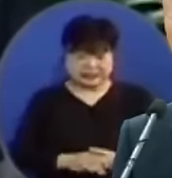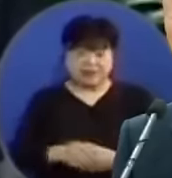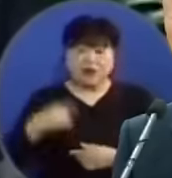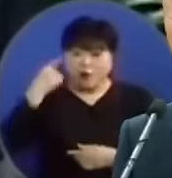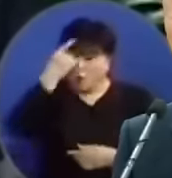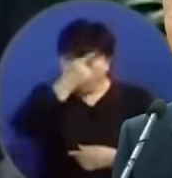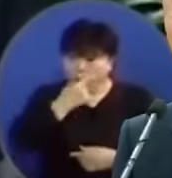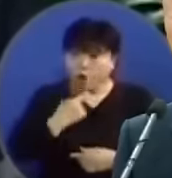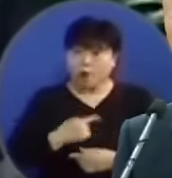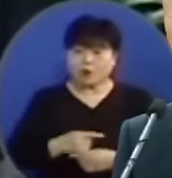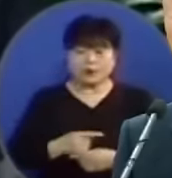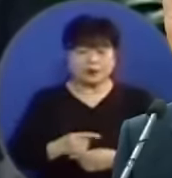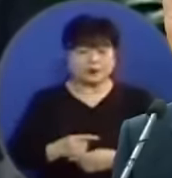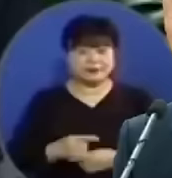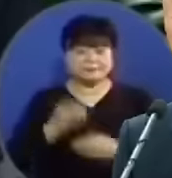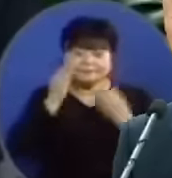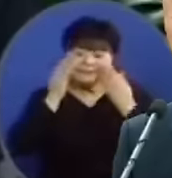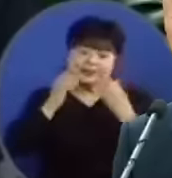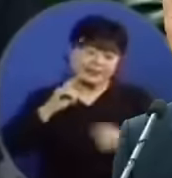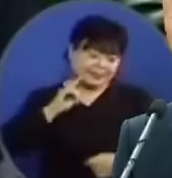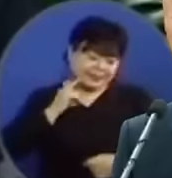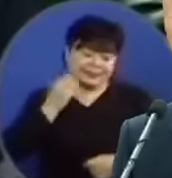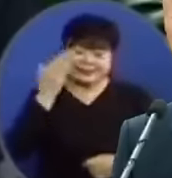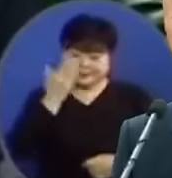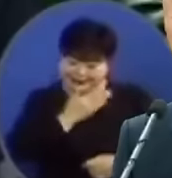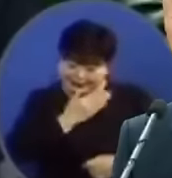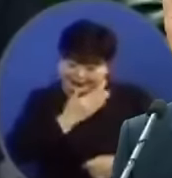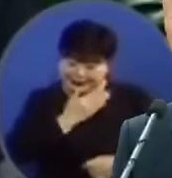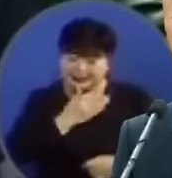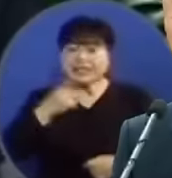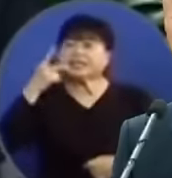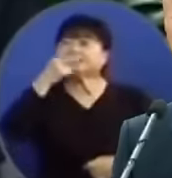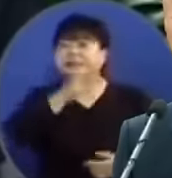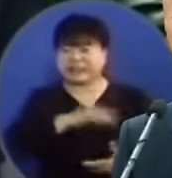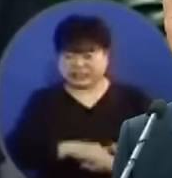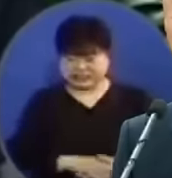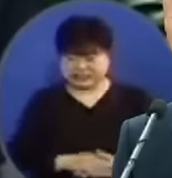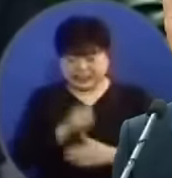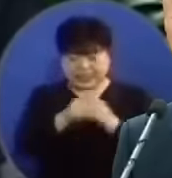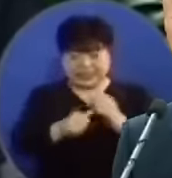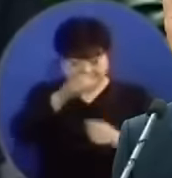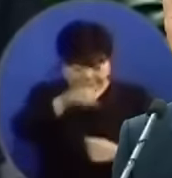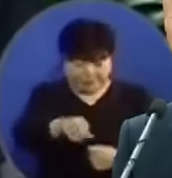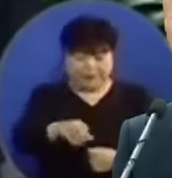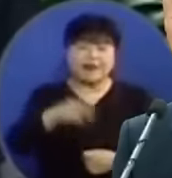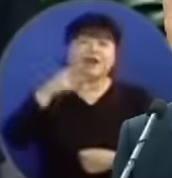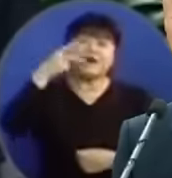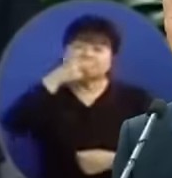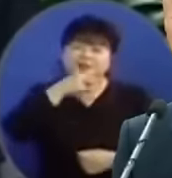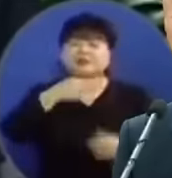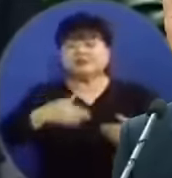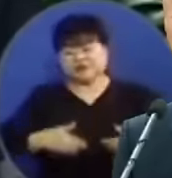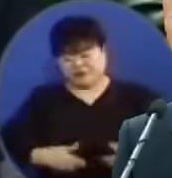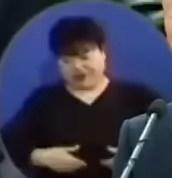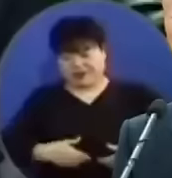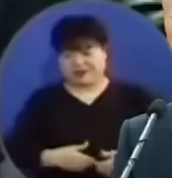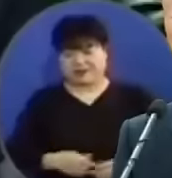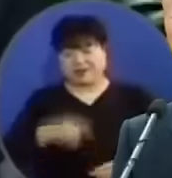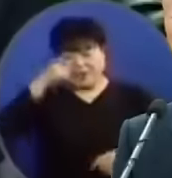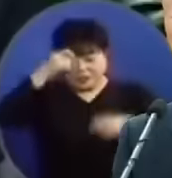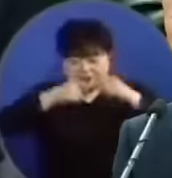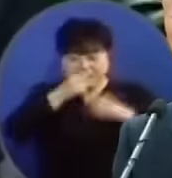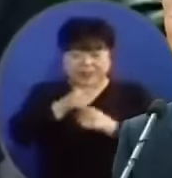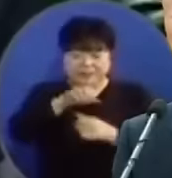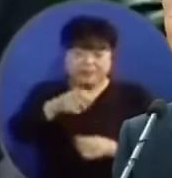얼굴이 번질번질하고 화장도 잘하고 깨끗하고 좋게 보이네. 그러나 하나님 앞에서 금식하는 것입니다. 슬퍼하는